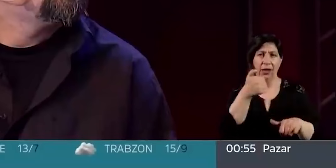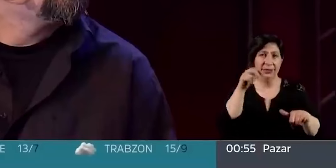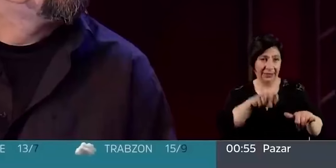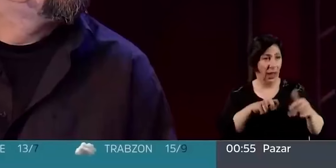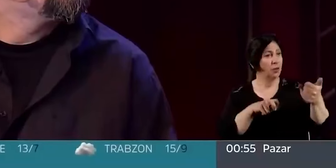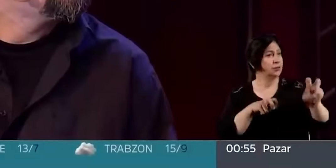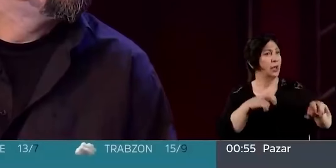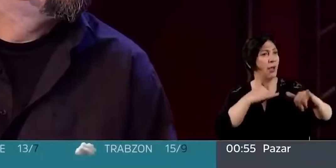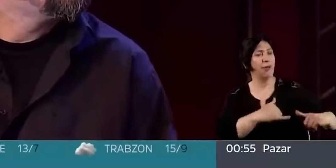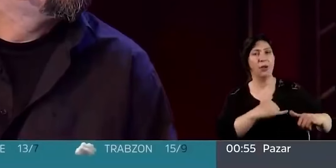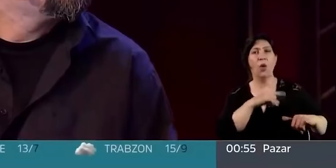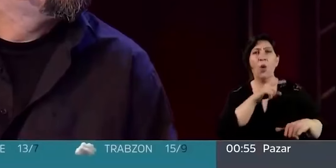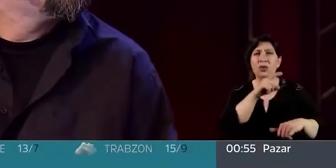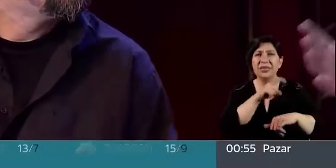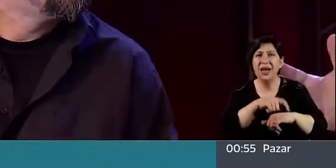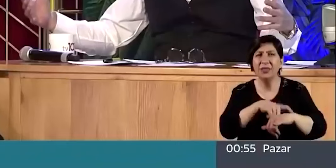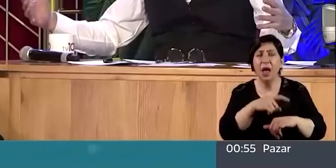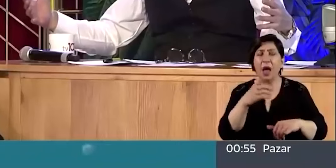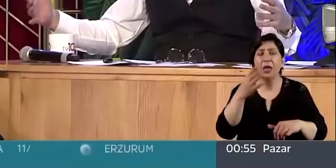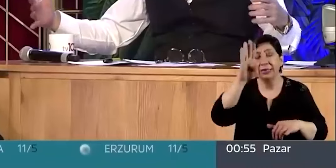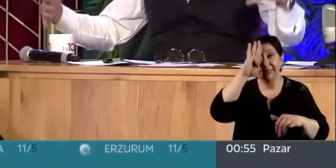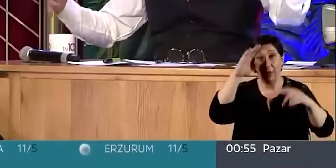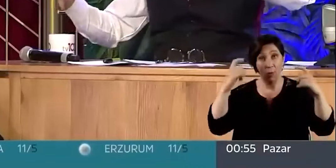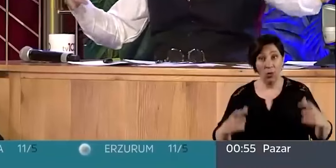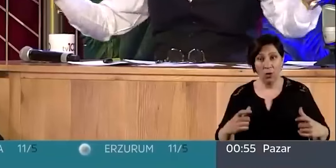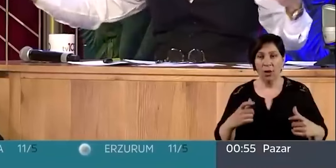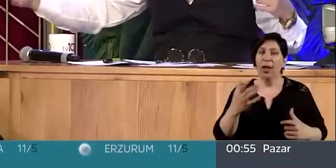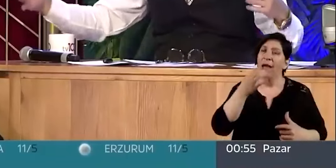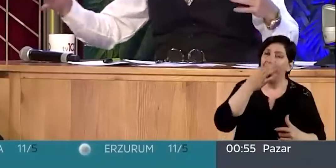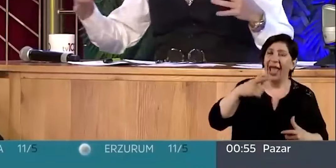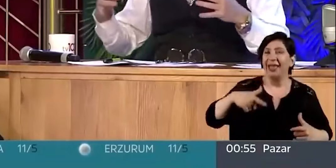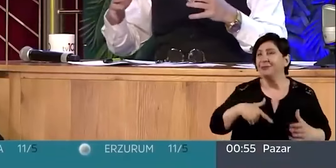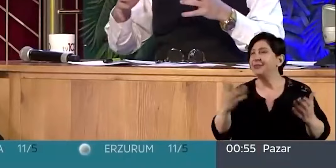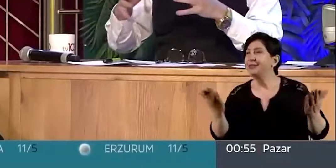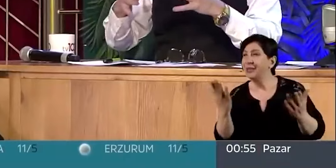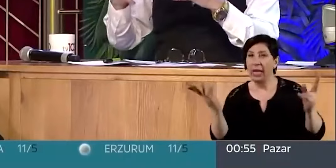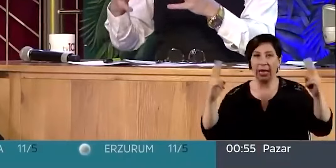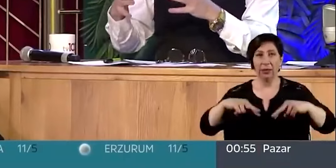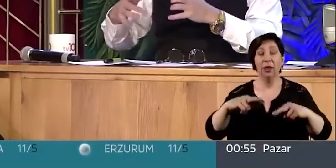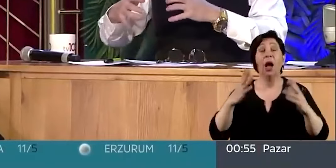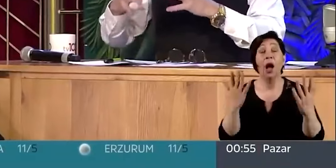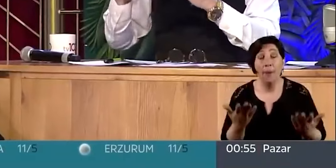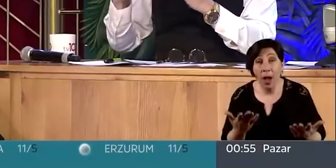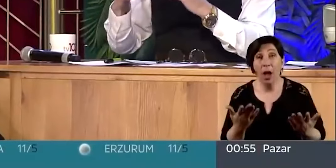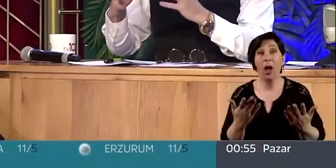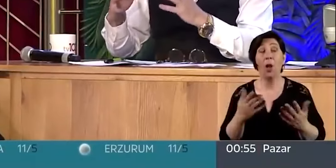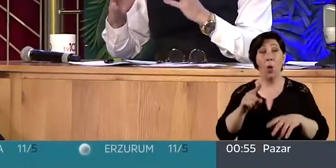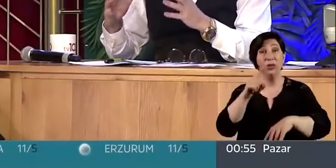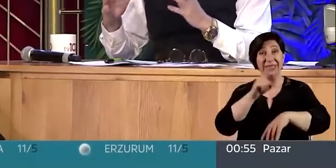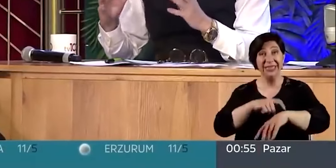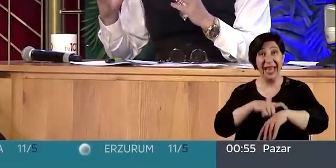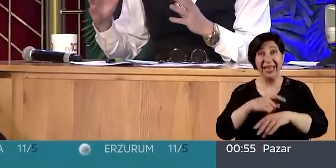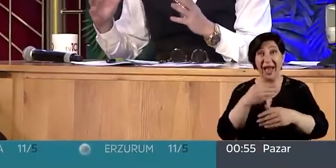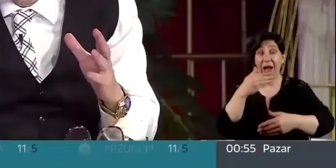ile 8 arası yani o sırada özellikle İstanbul trafiği, şimdi Ankara ve İzmir de katıldı bunlara. Hakikaten o